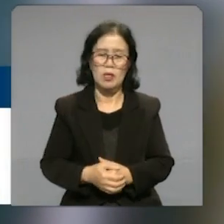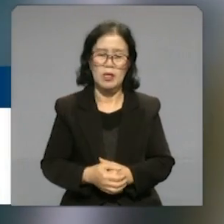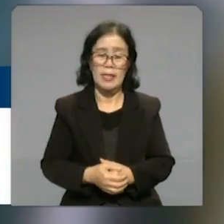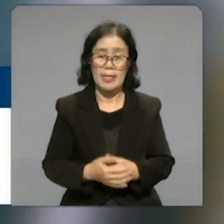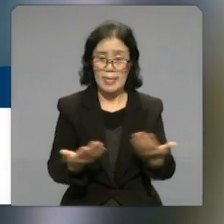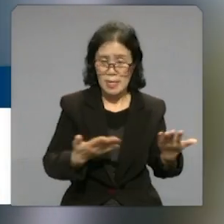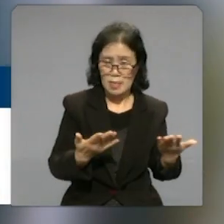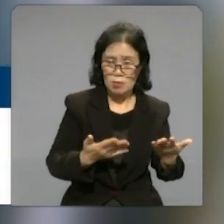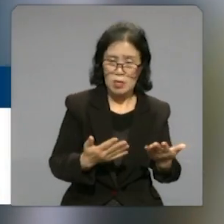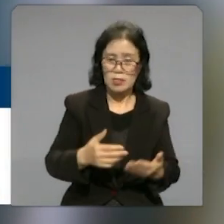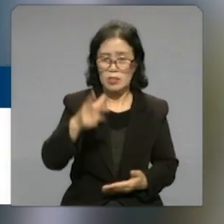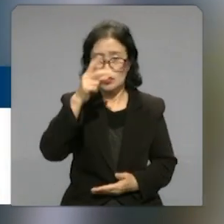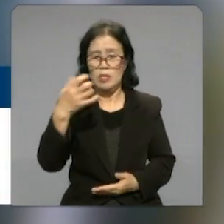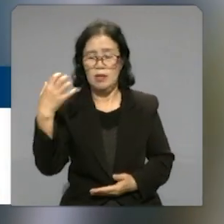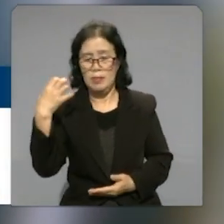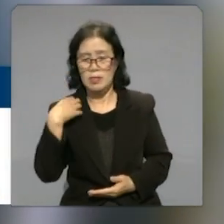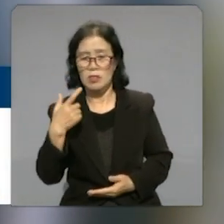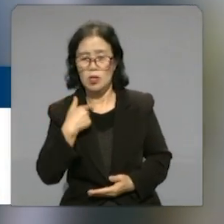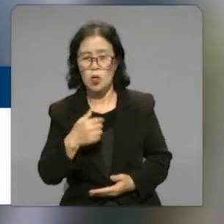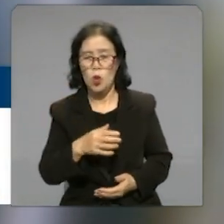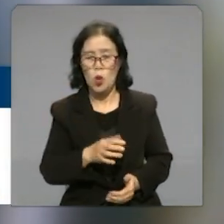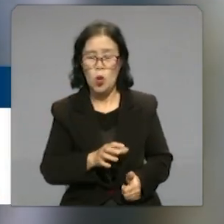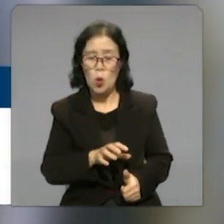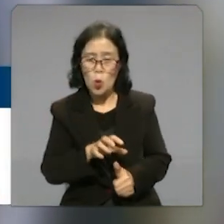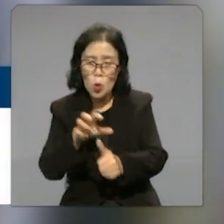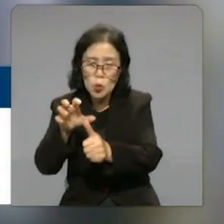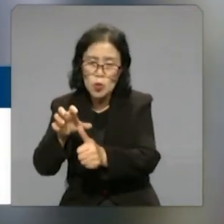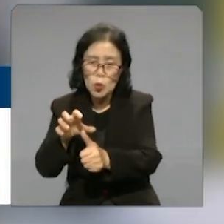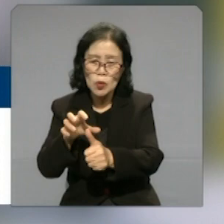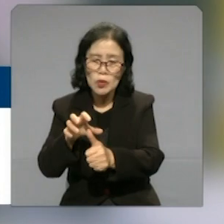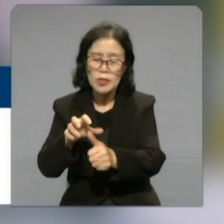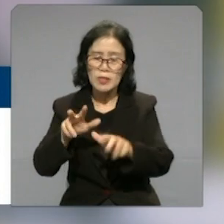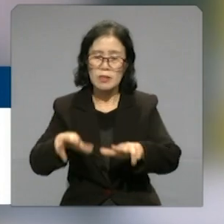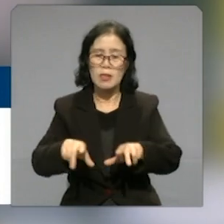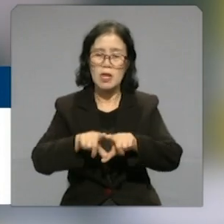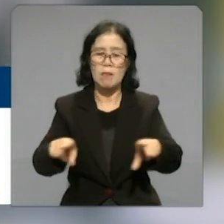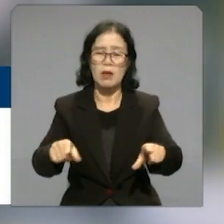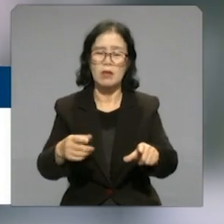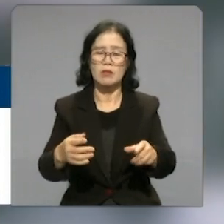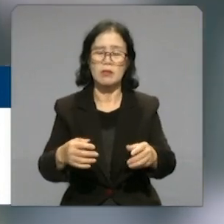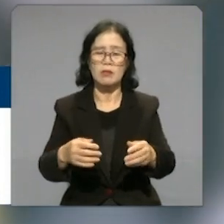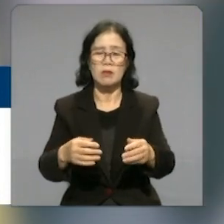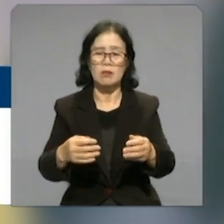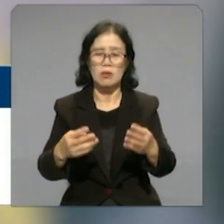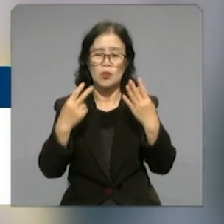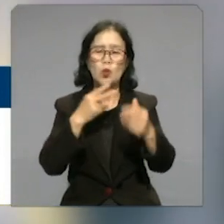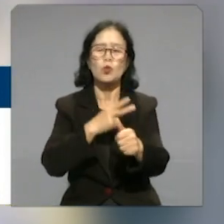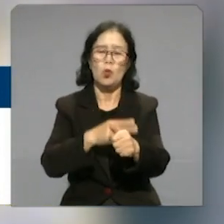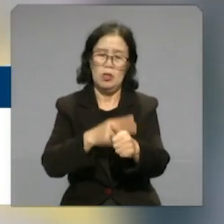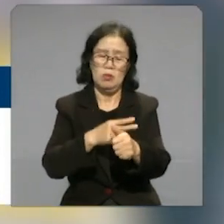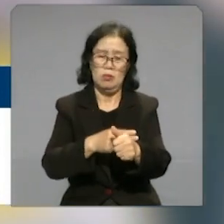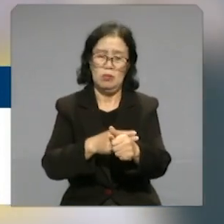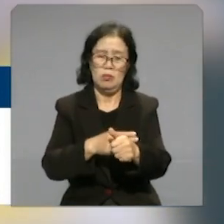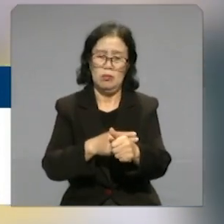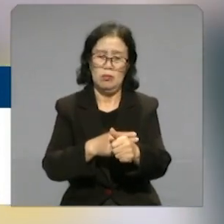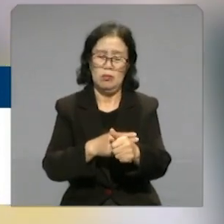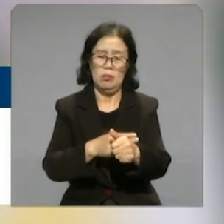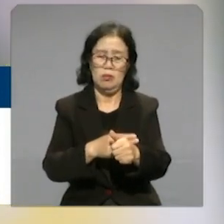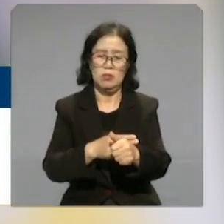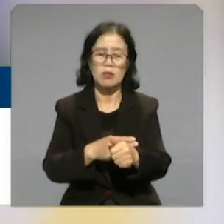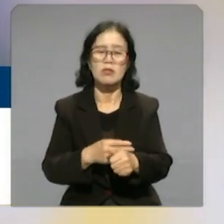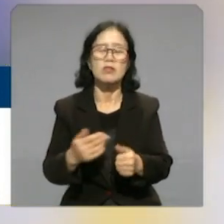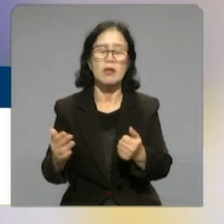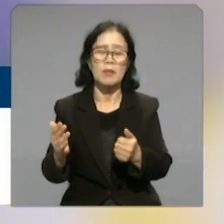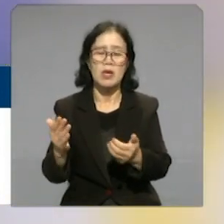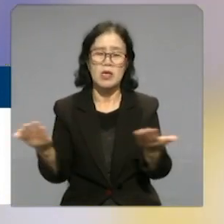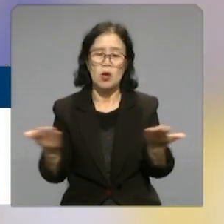영역과 경찰이 맡았던 호송의 영역을 지금 일반 교도관들이 해야 되는 거예요. 역할 분담,